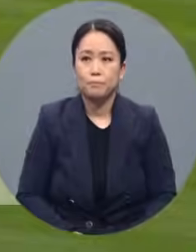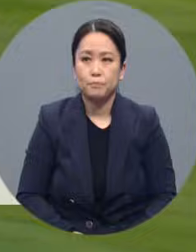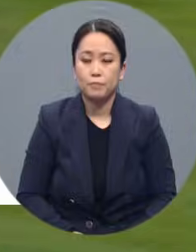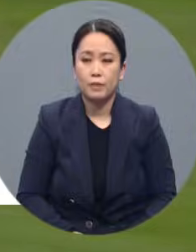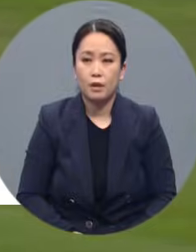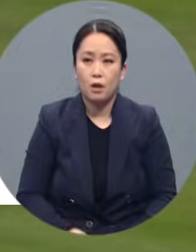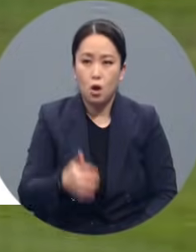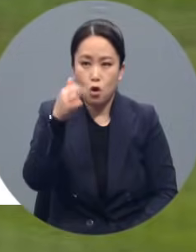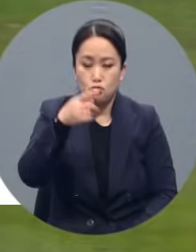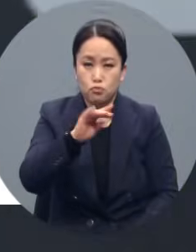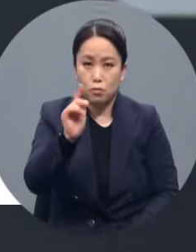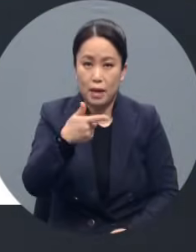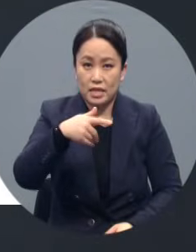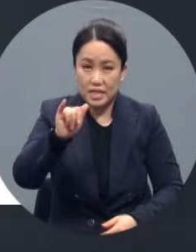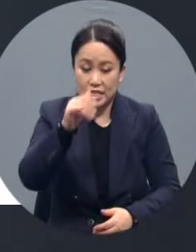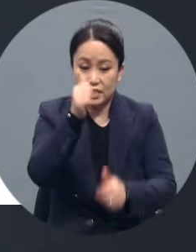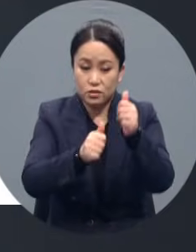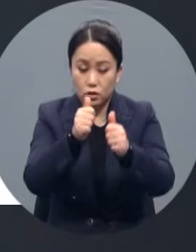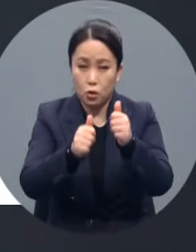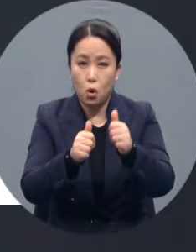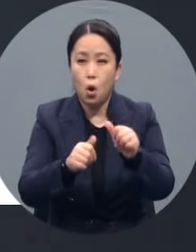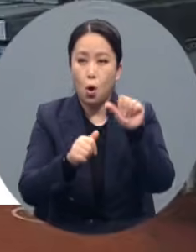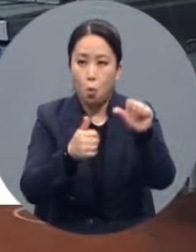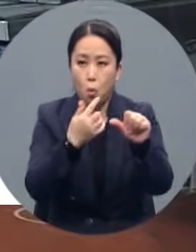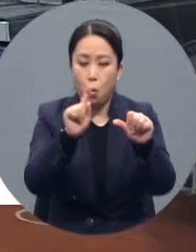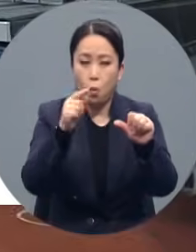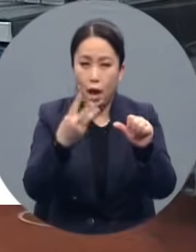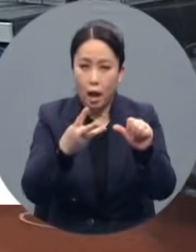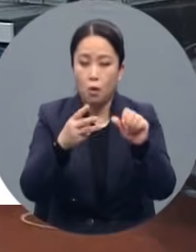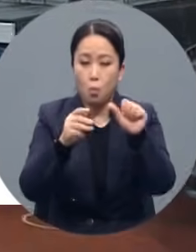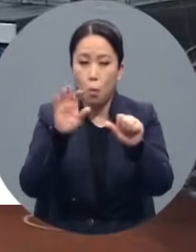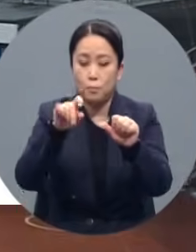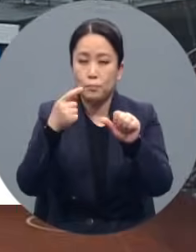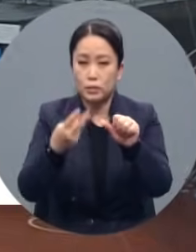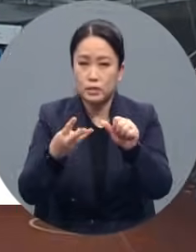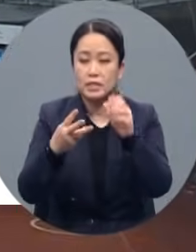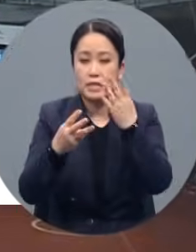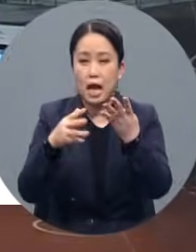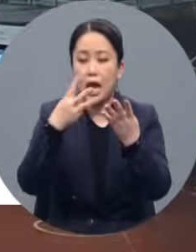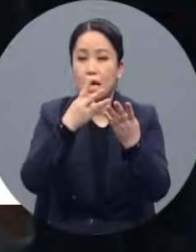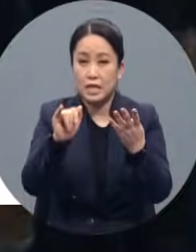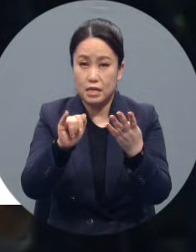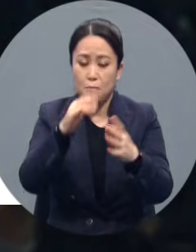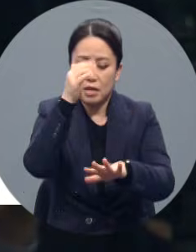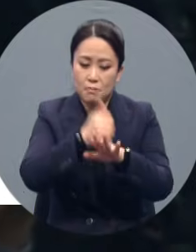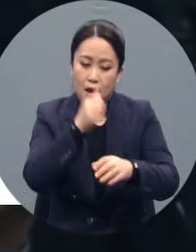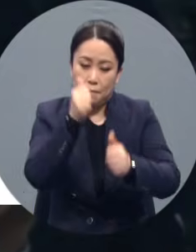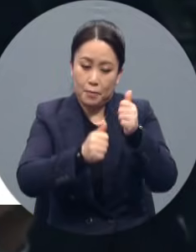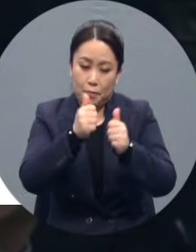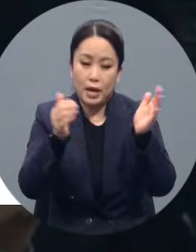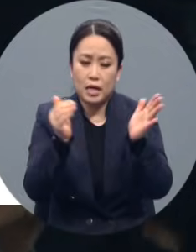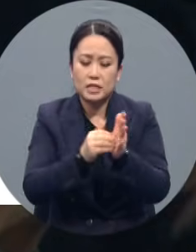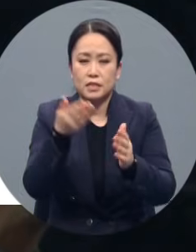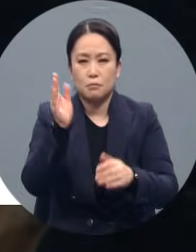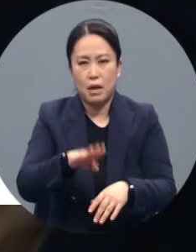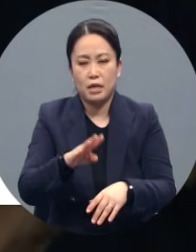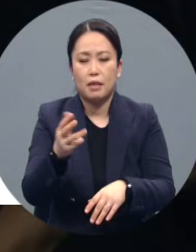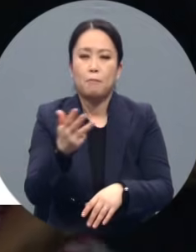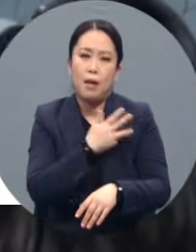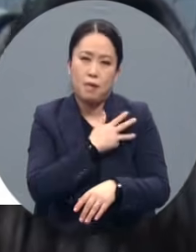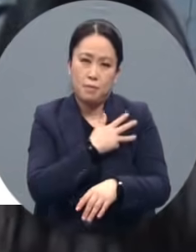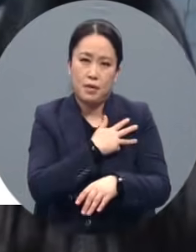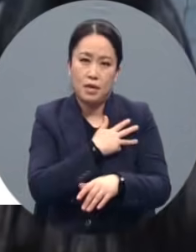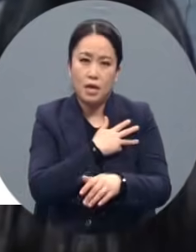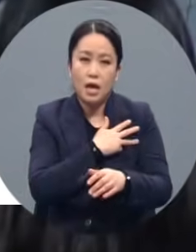후반기 승률 5할 5푼 4리로 리그 전체 3위. 막판 총력전을 펼쳤지만 결국 리그 8위에 그치며